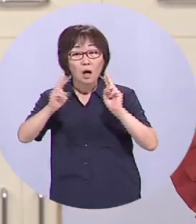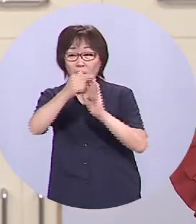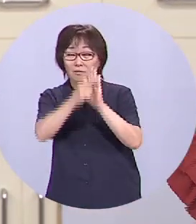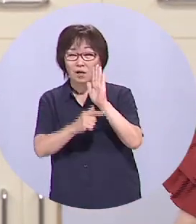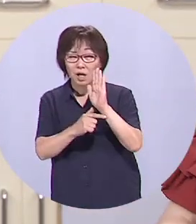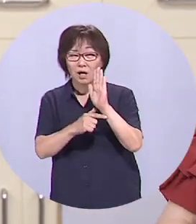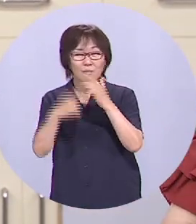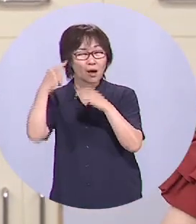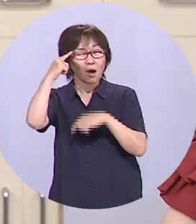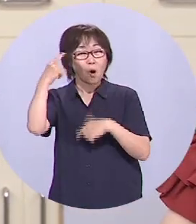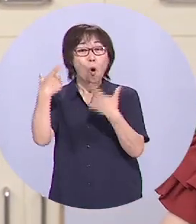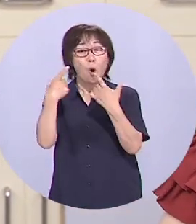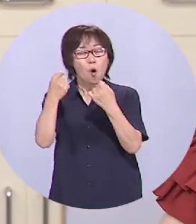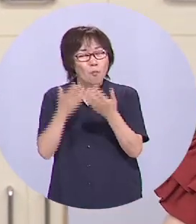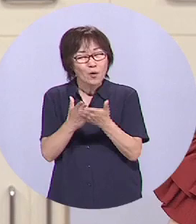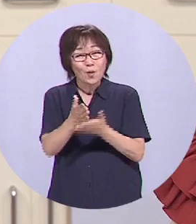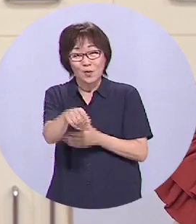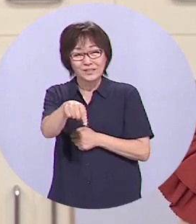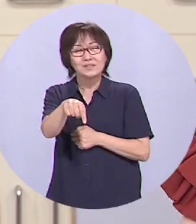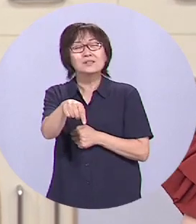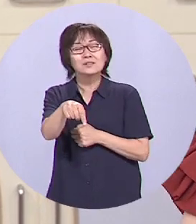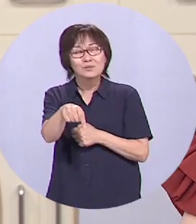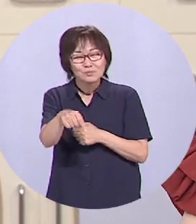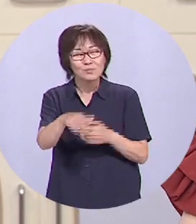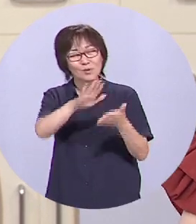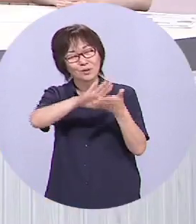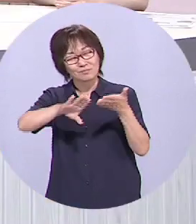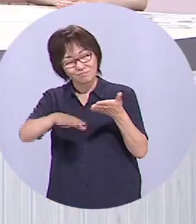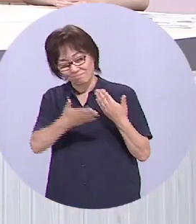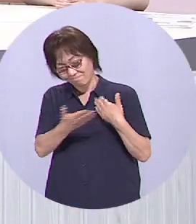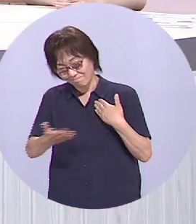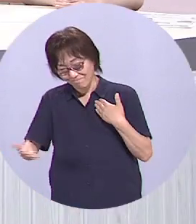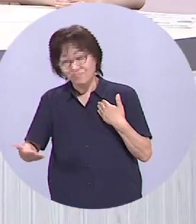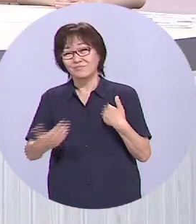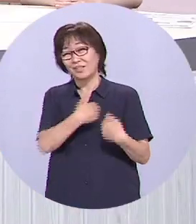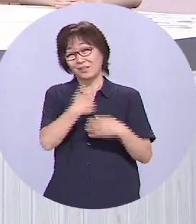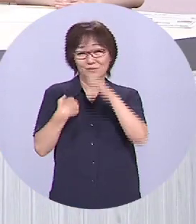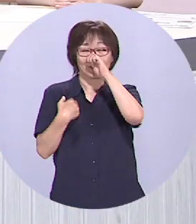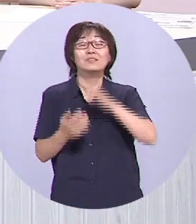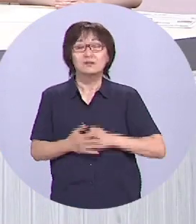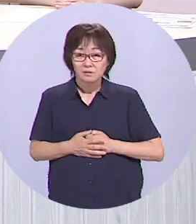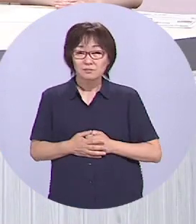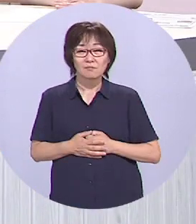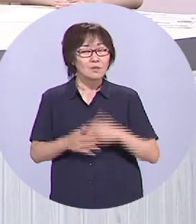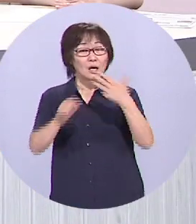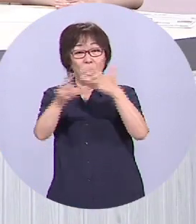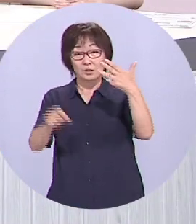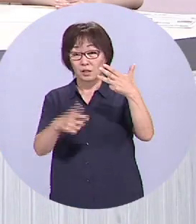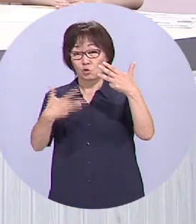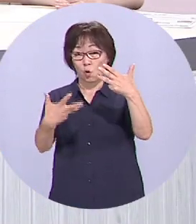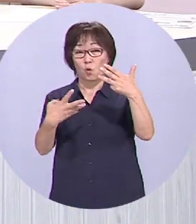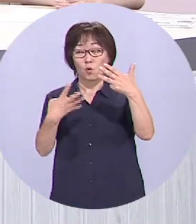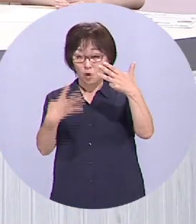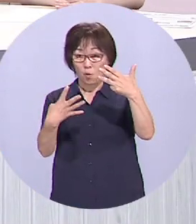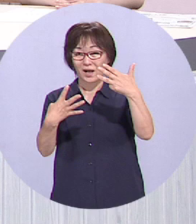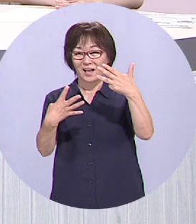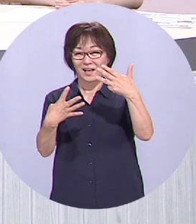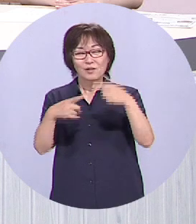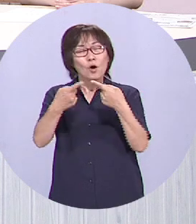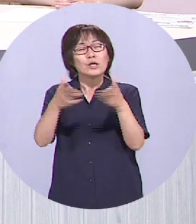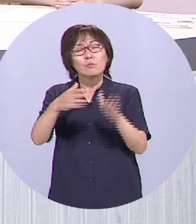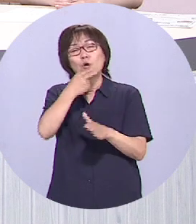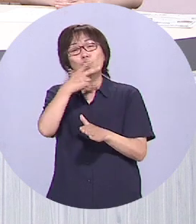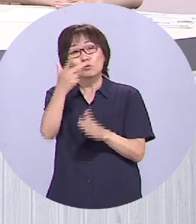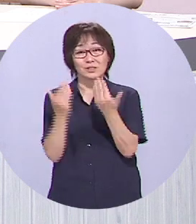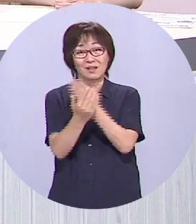い継がれるような楽曲になるといいですね。 そうだね、すごい良い曲だもんね。 8月4日に入間市民体育館で行われる入間福祉